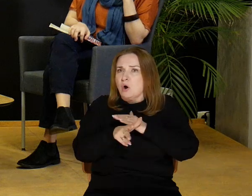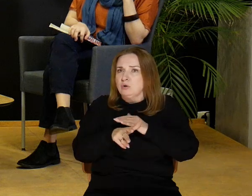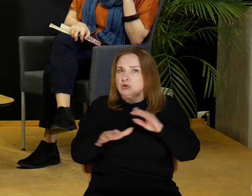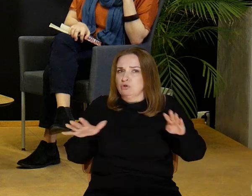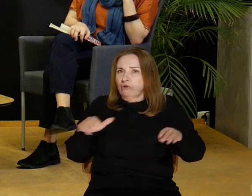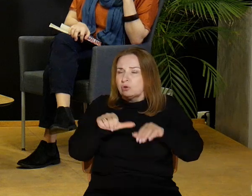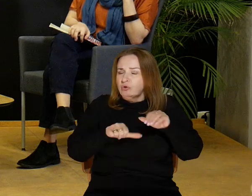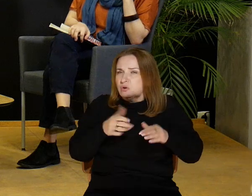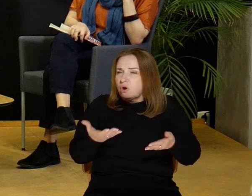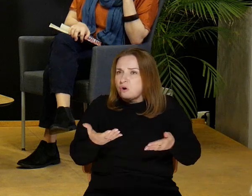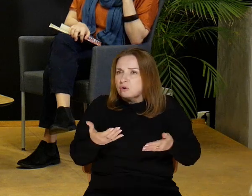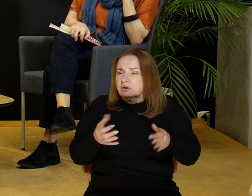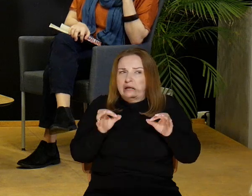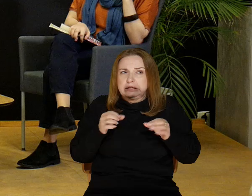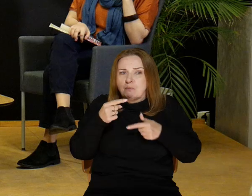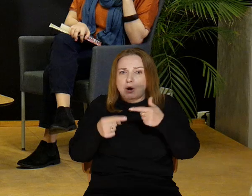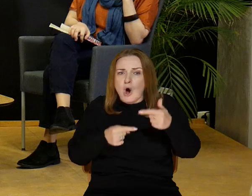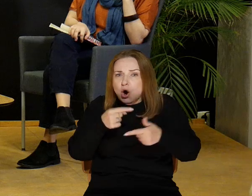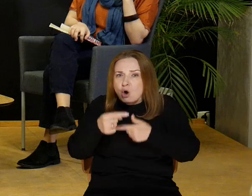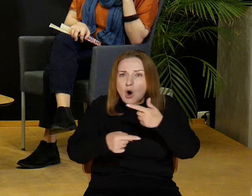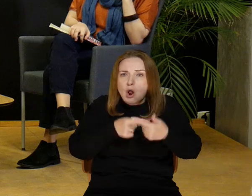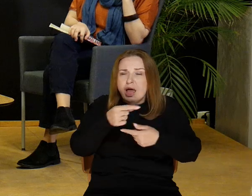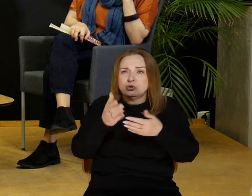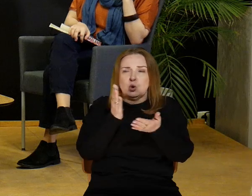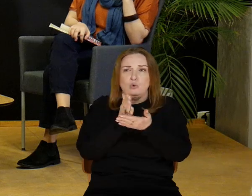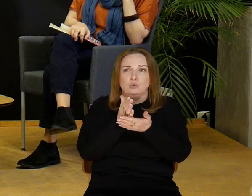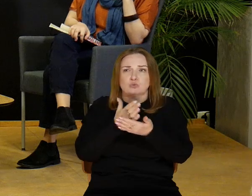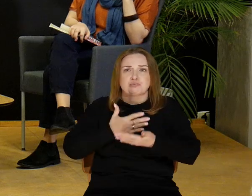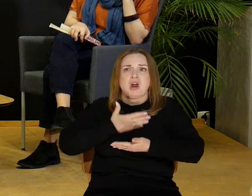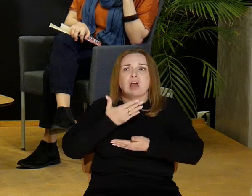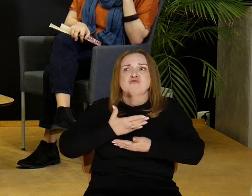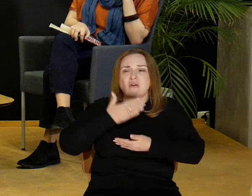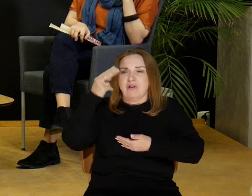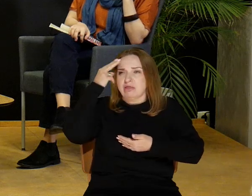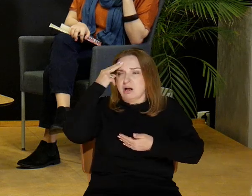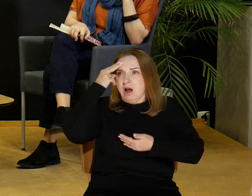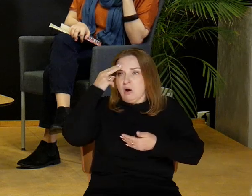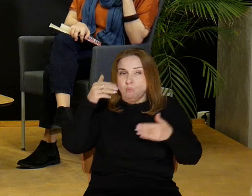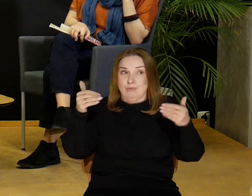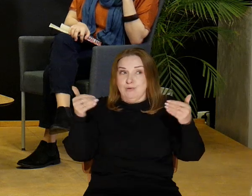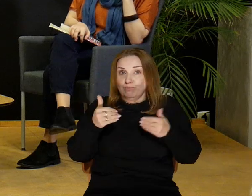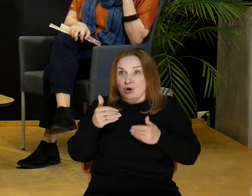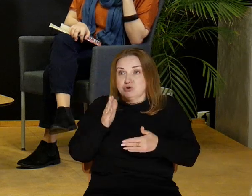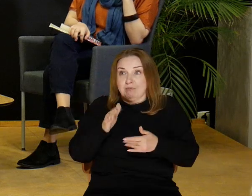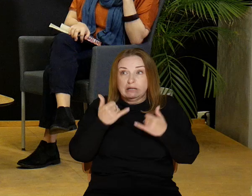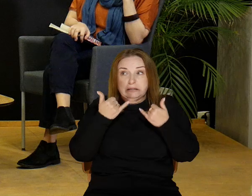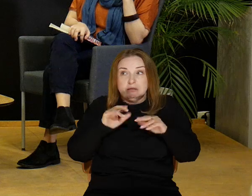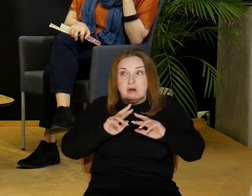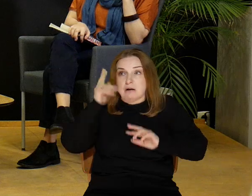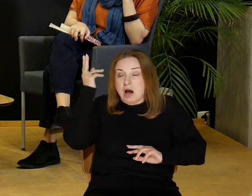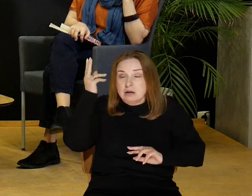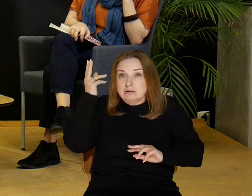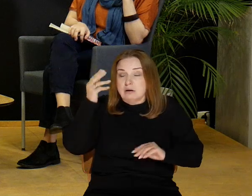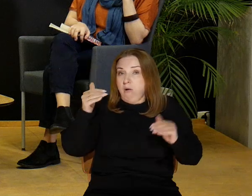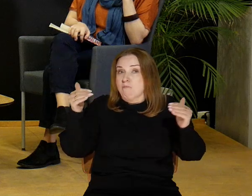pokolenie, które przeżywa tą traumę, może na nią zareagować w przyszłości bardziej konstruktywnie niż